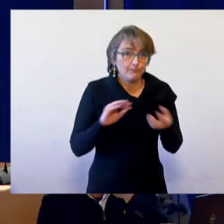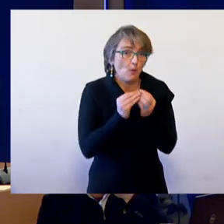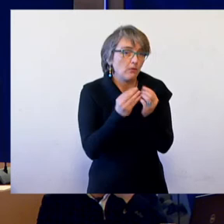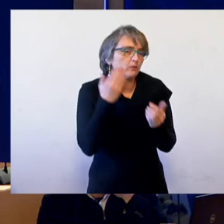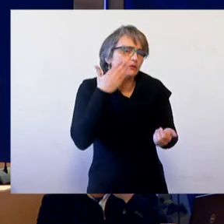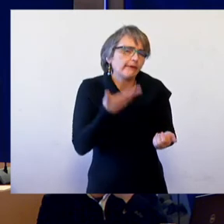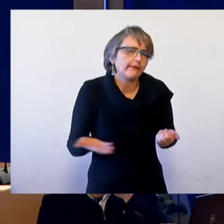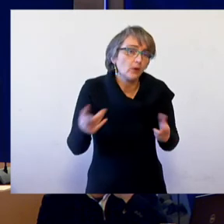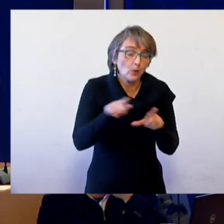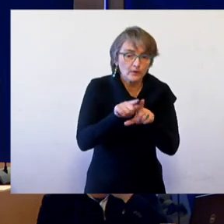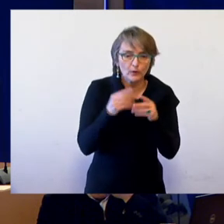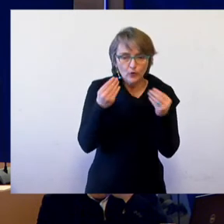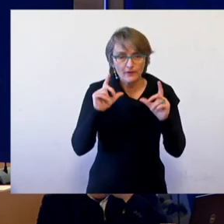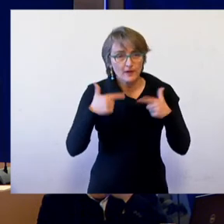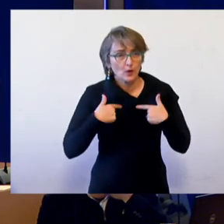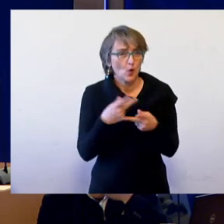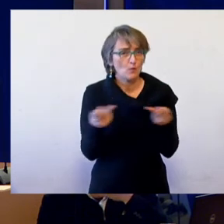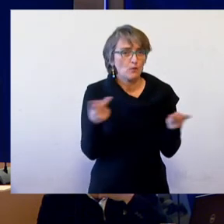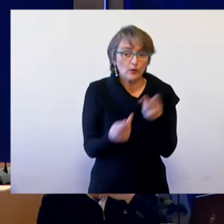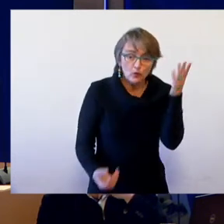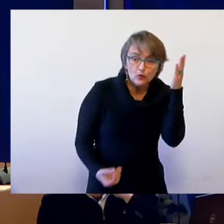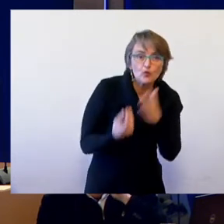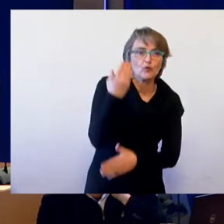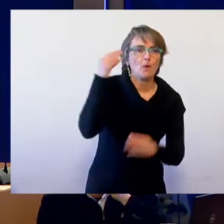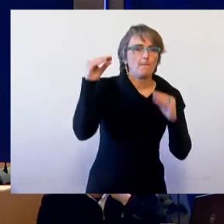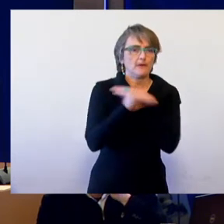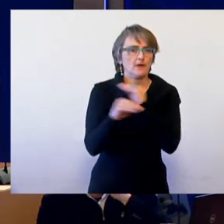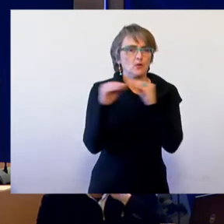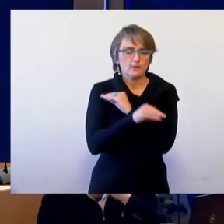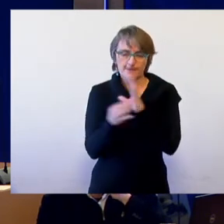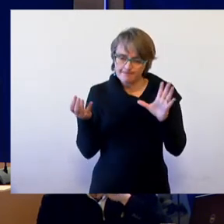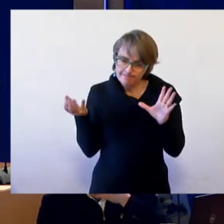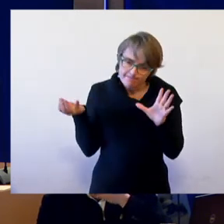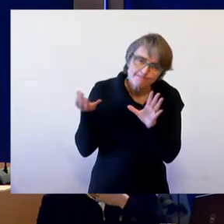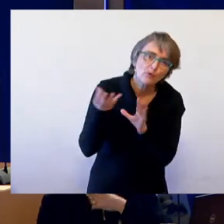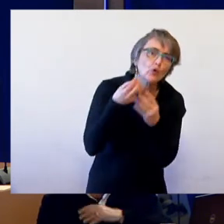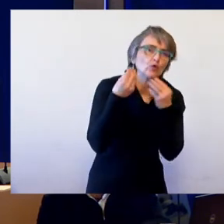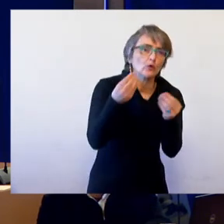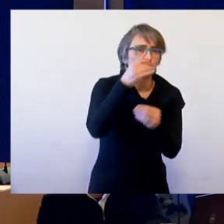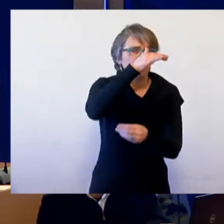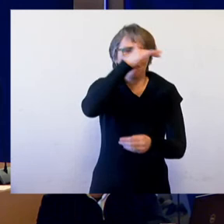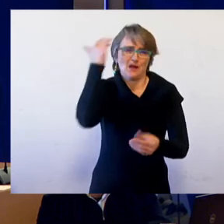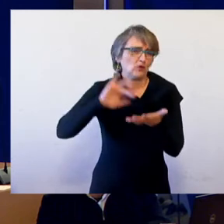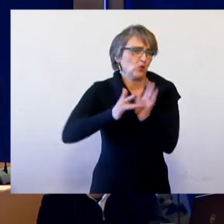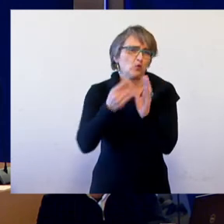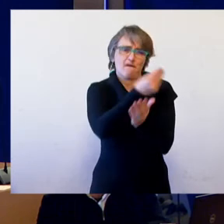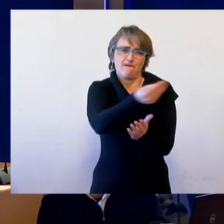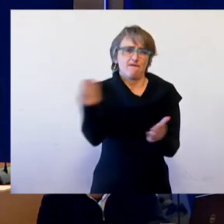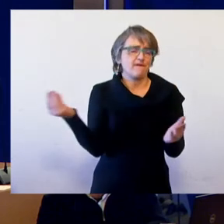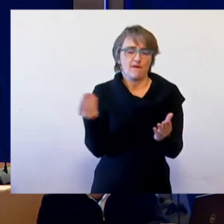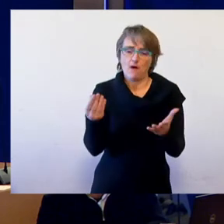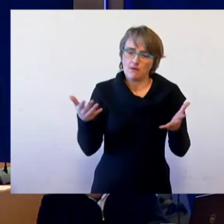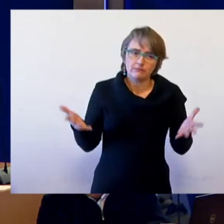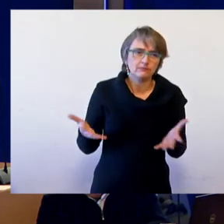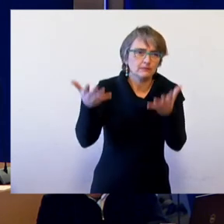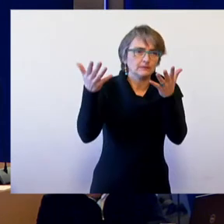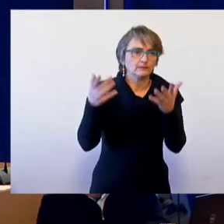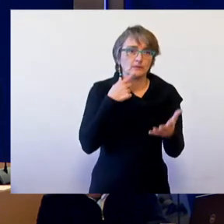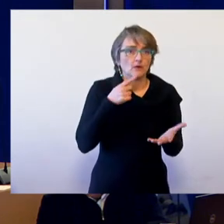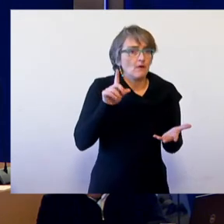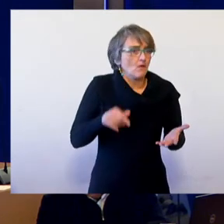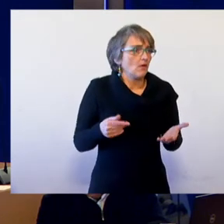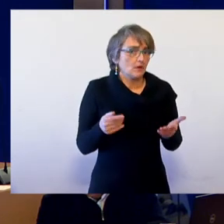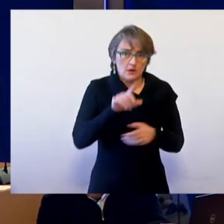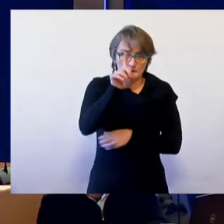l'école publique grâce à des pédagogies nouvelles qui donnent leur chance à tous les enfants. D'où ma question, ne serait-il pas temps de se mobiliser pour